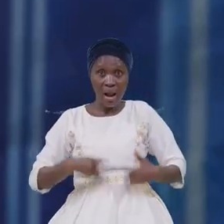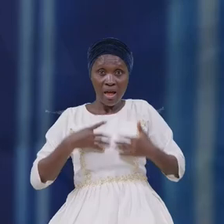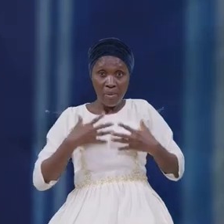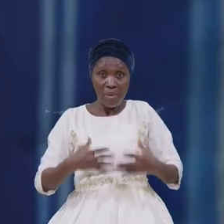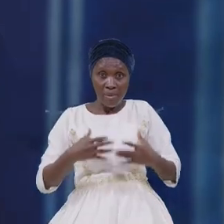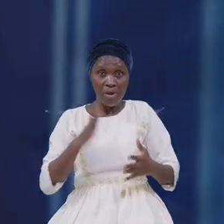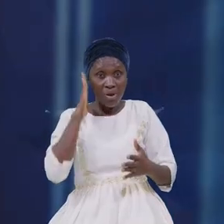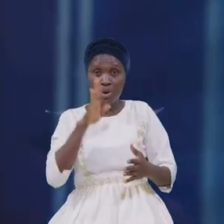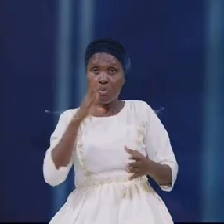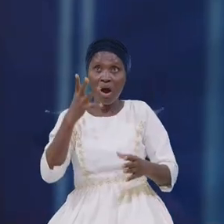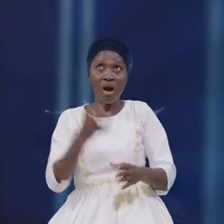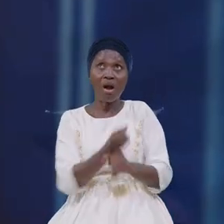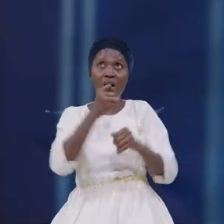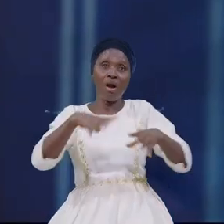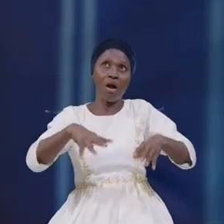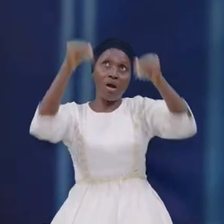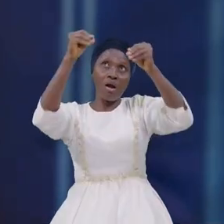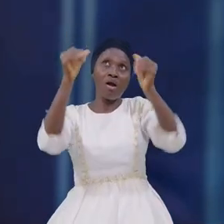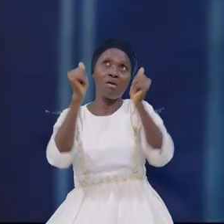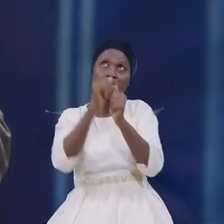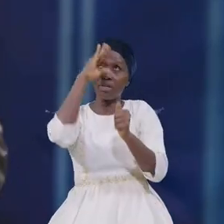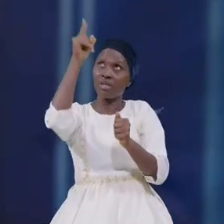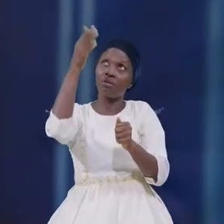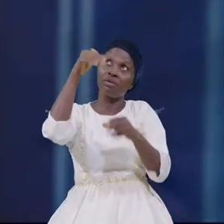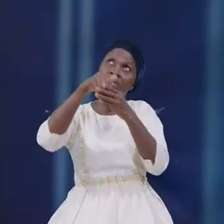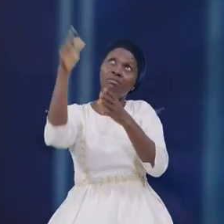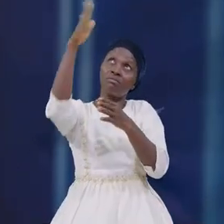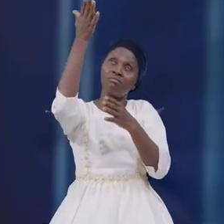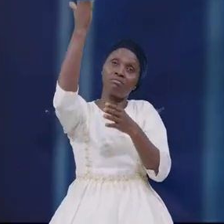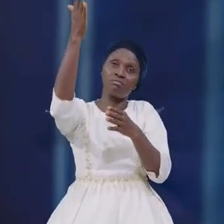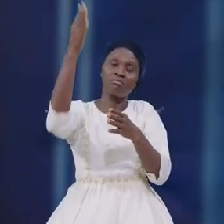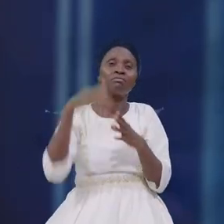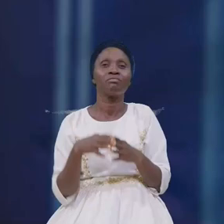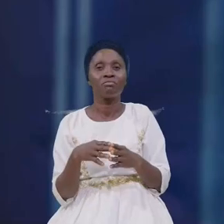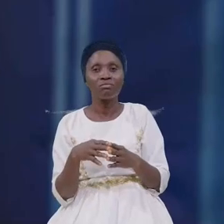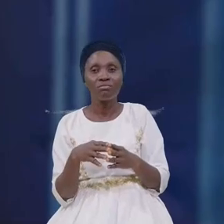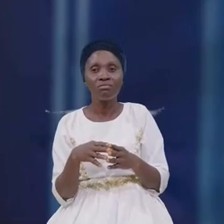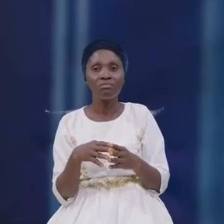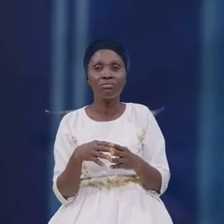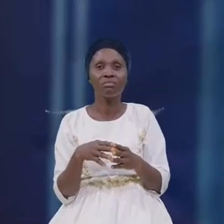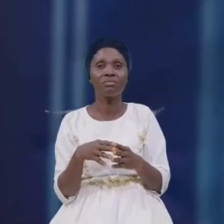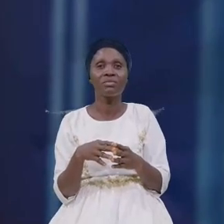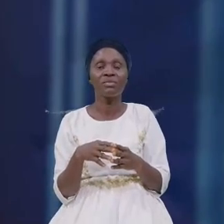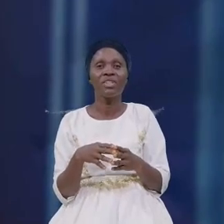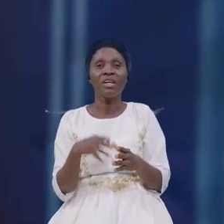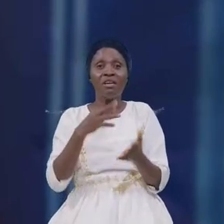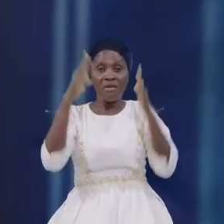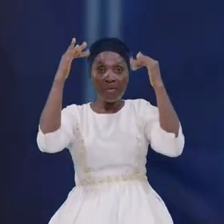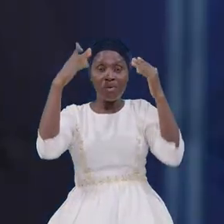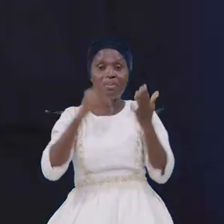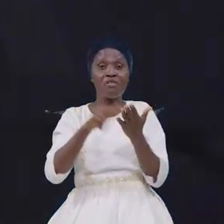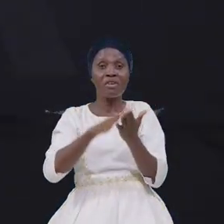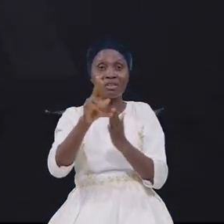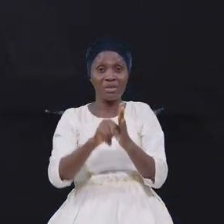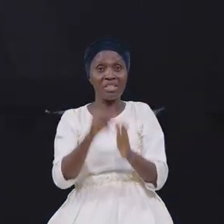Si vous n'avez pas reçu la pluie de la justice, et que la justice ne